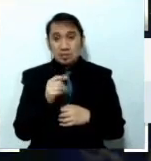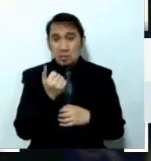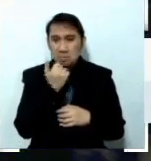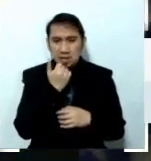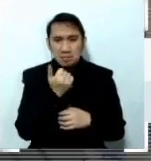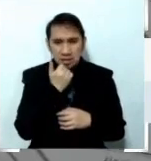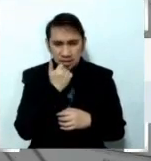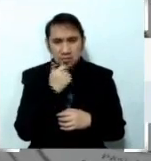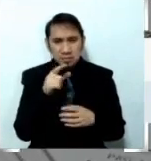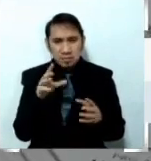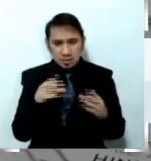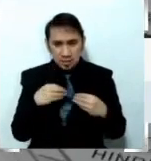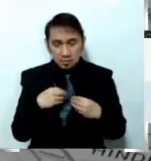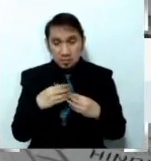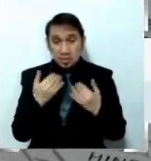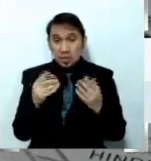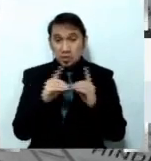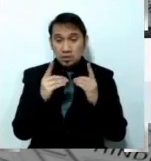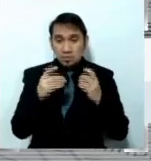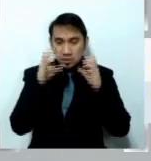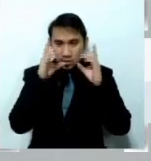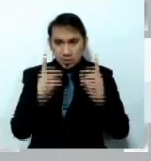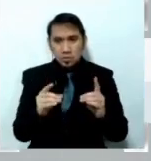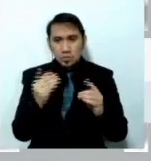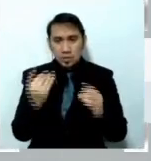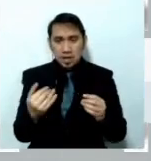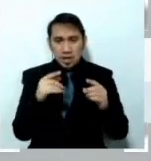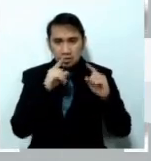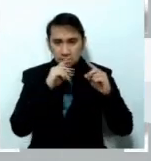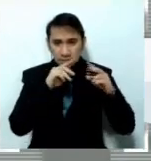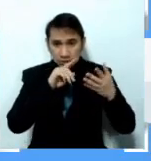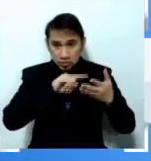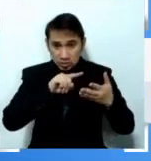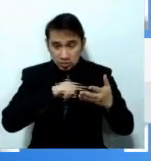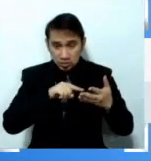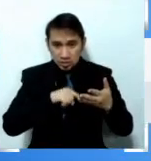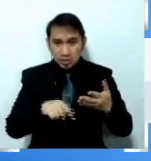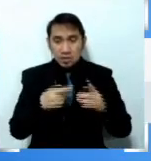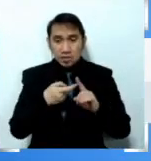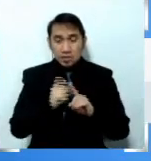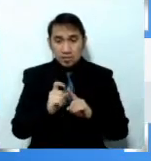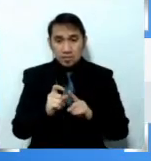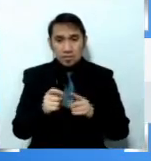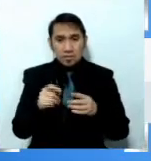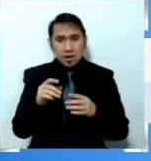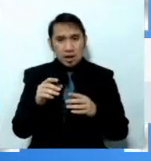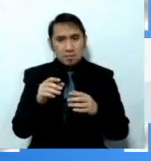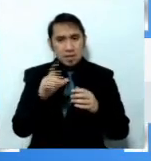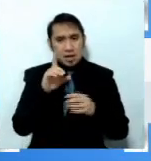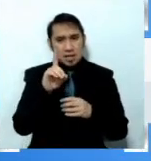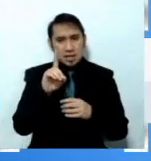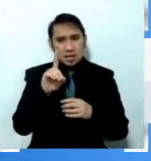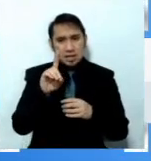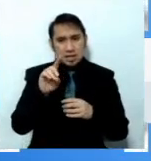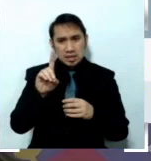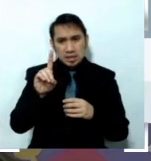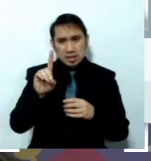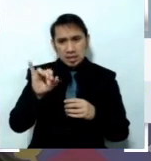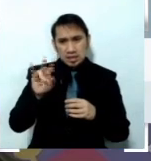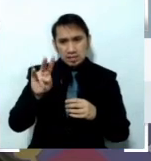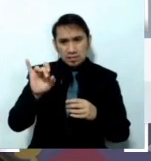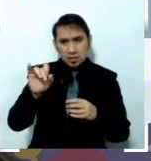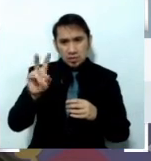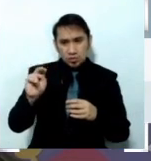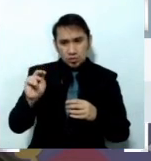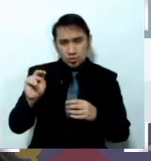DepEd, dumaan sa kilatis ng division level ng kagawaran ang naturang module. Kaya tanong ng ilang mababatas,